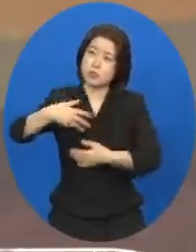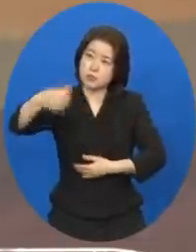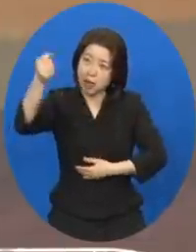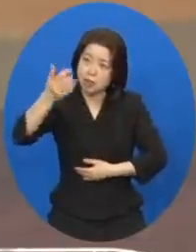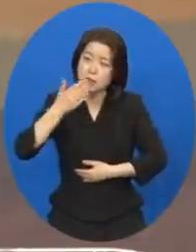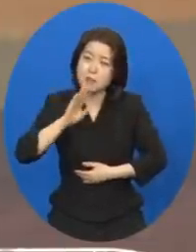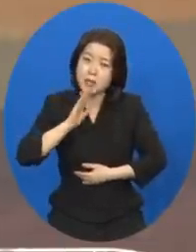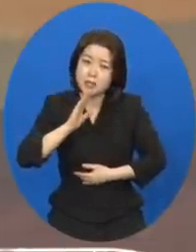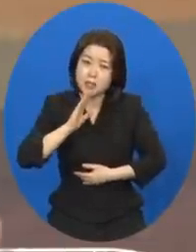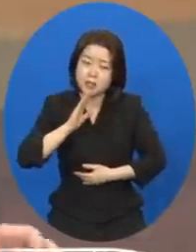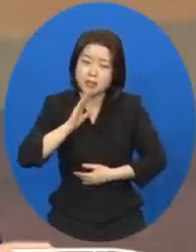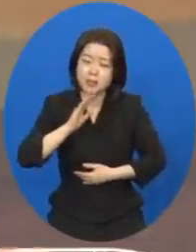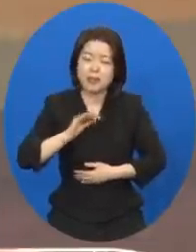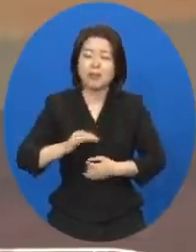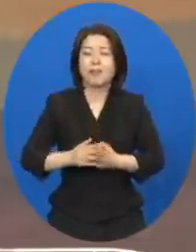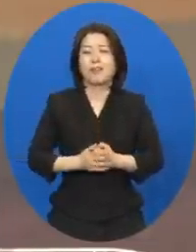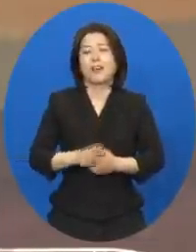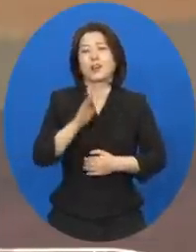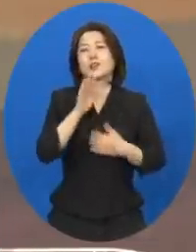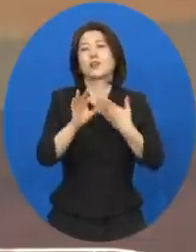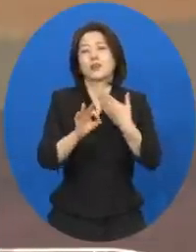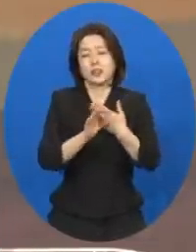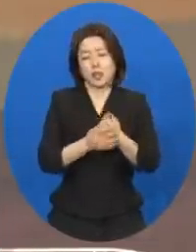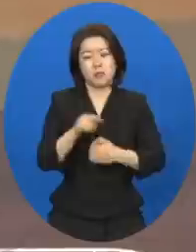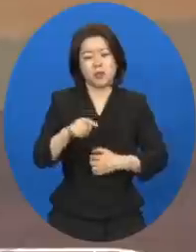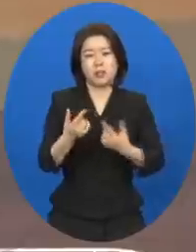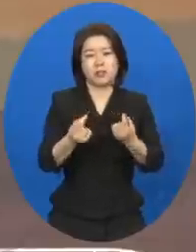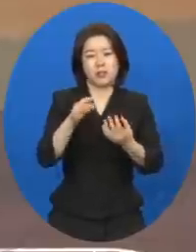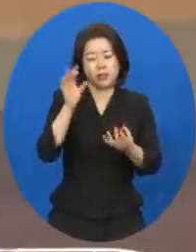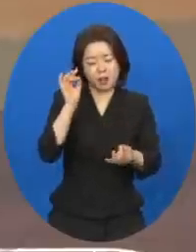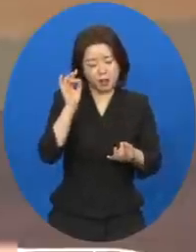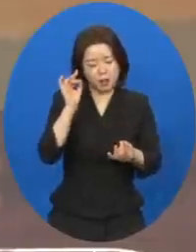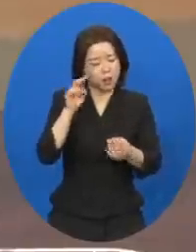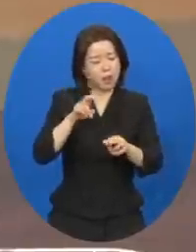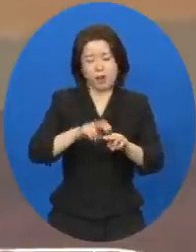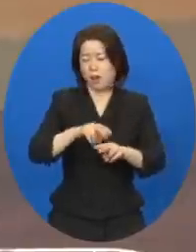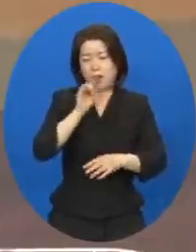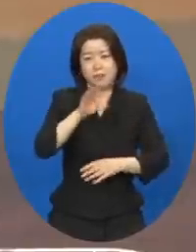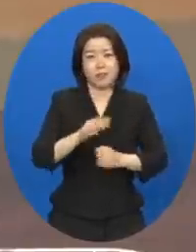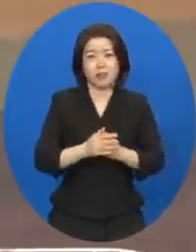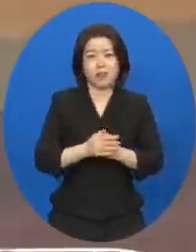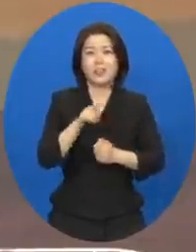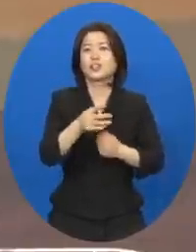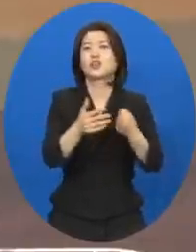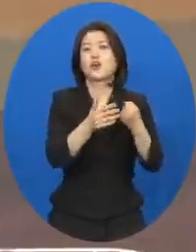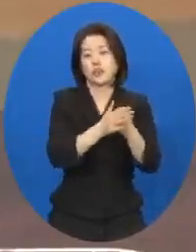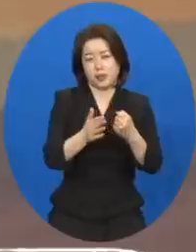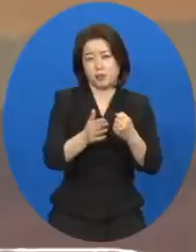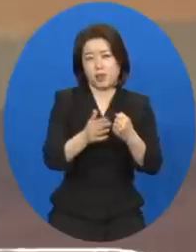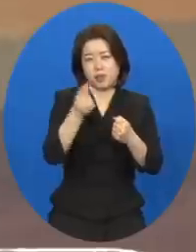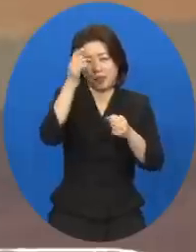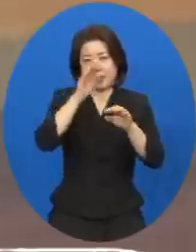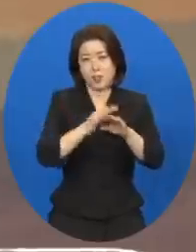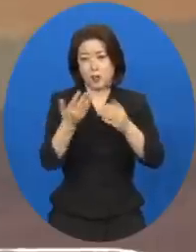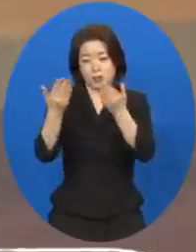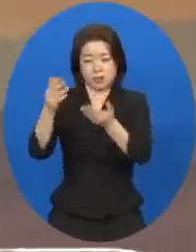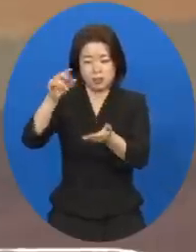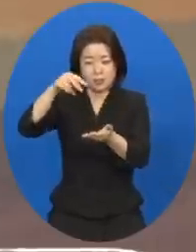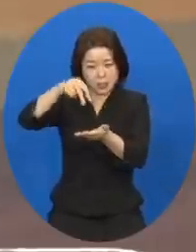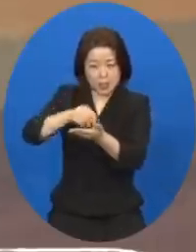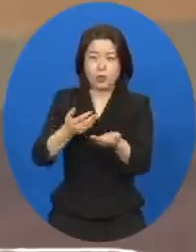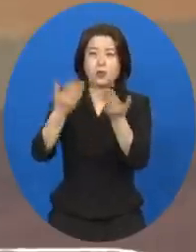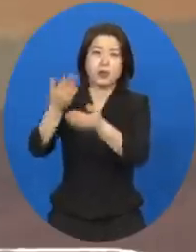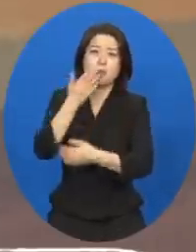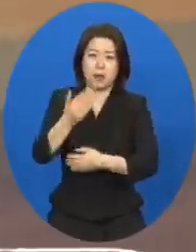그렇다면 이렇게 가만히 앉아서만 있을 수는 없잖아. 이제 그랬던 것 때문에. 그리고 제가